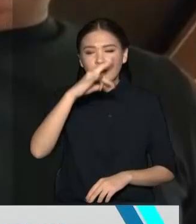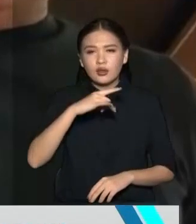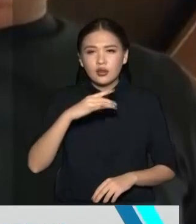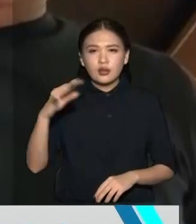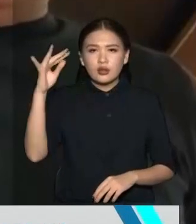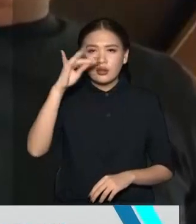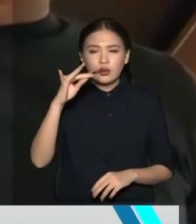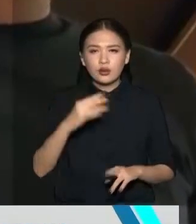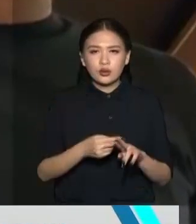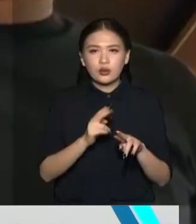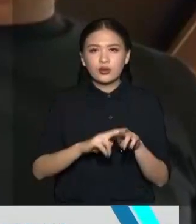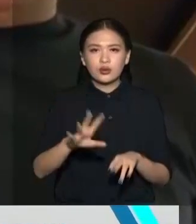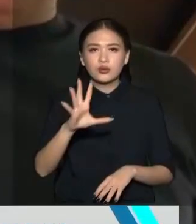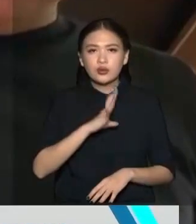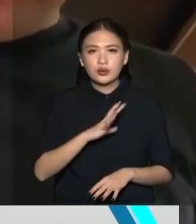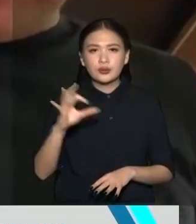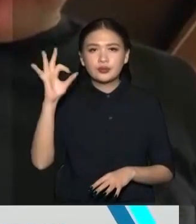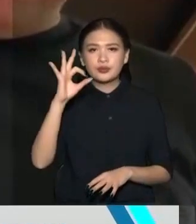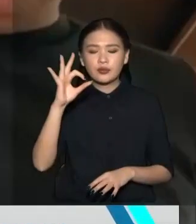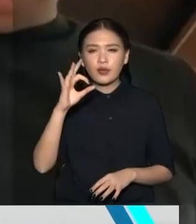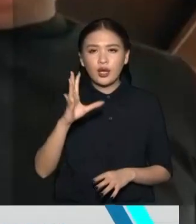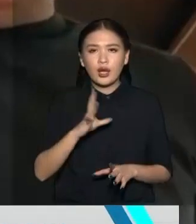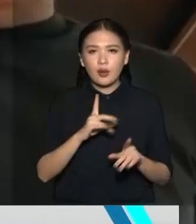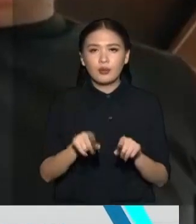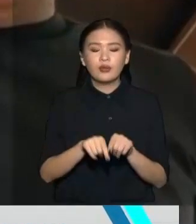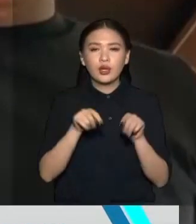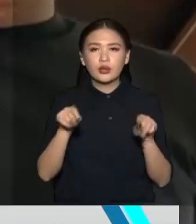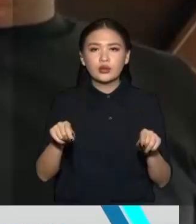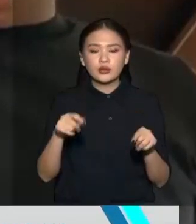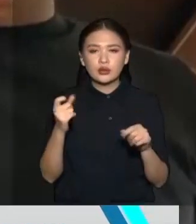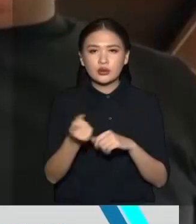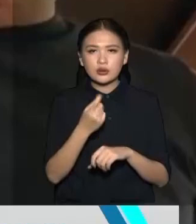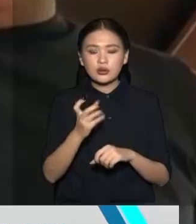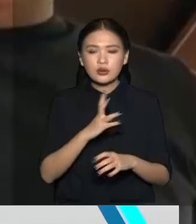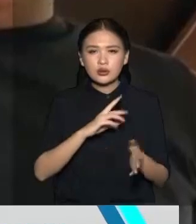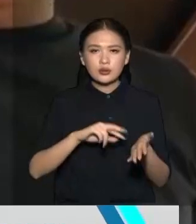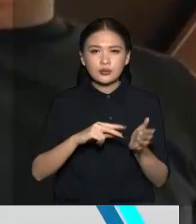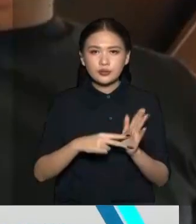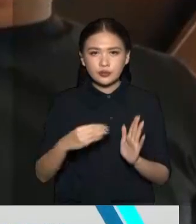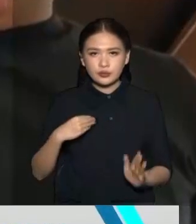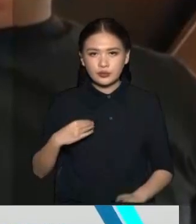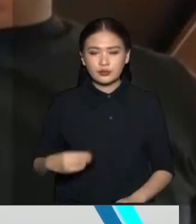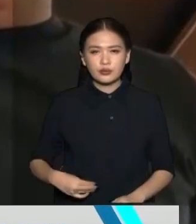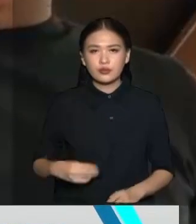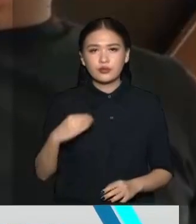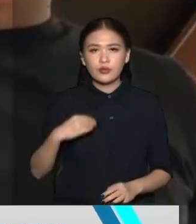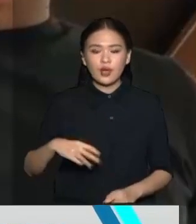осындай көне европалық атлас шығарған болатын. Және осы зерттеулердің барысында